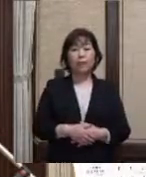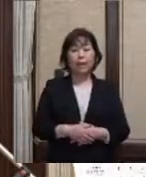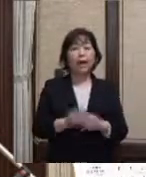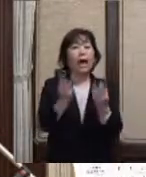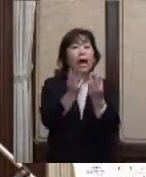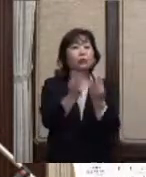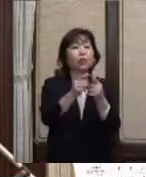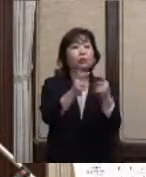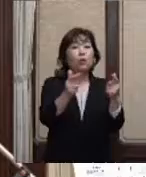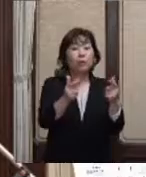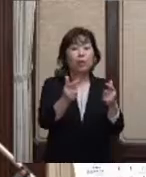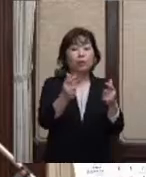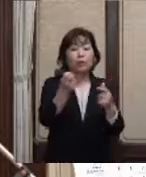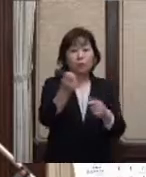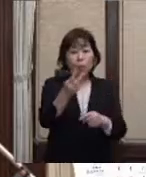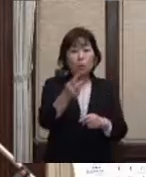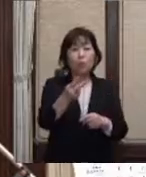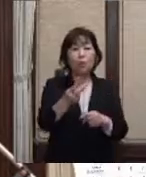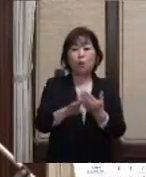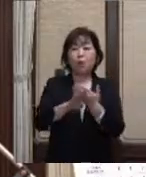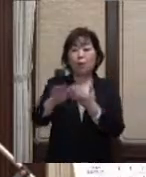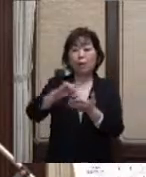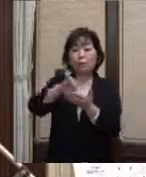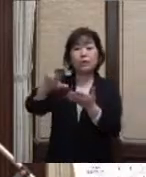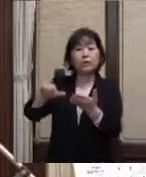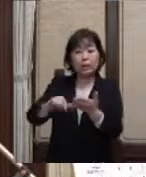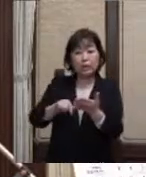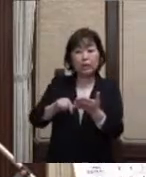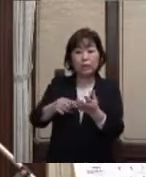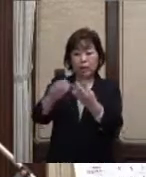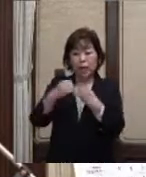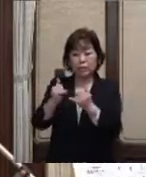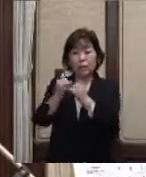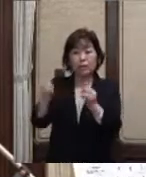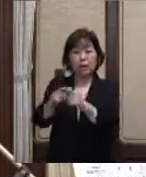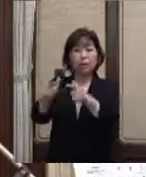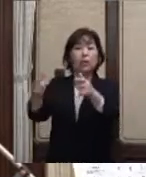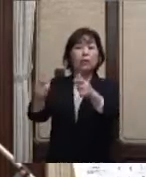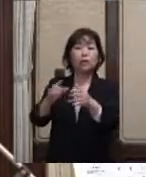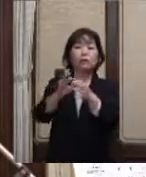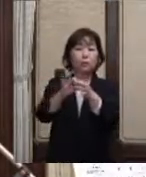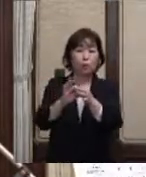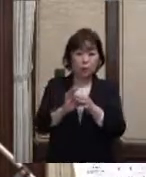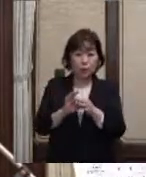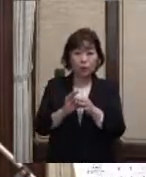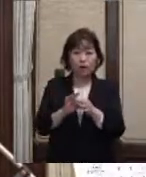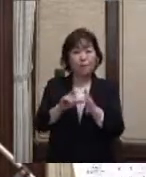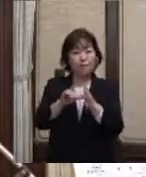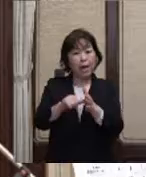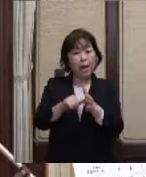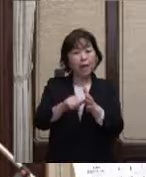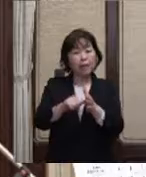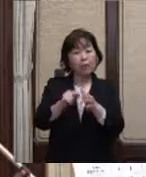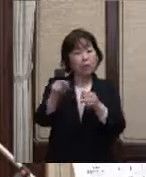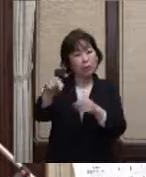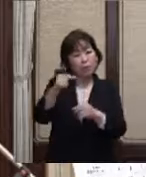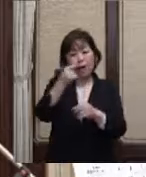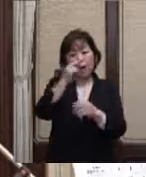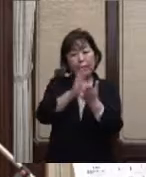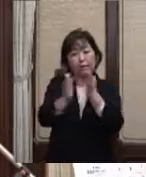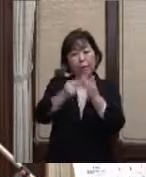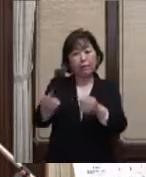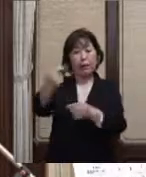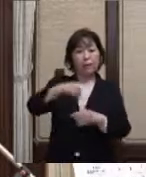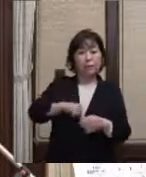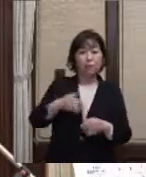大と、あるいはその他の地域でたくさん感染者が出ているので、場合によっては県内に入ってきているかもしれない、